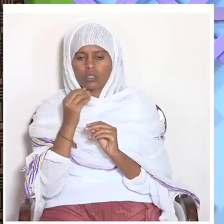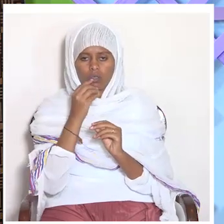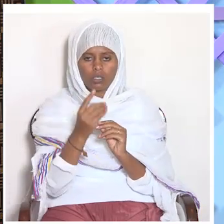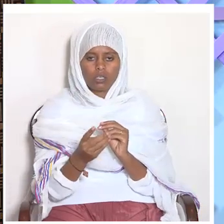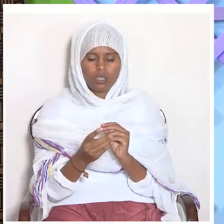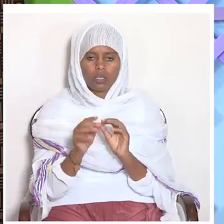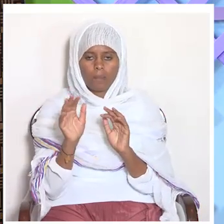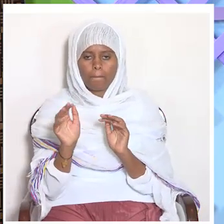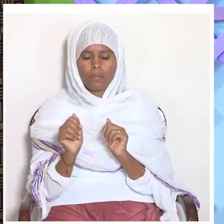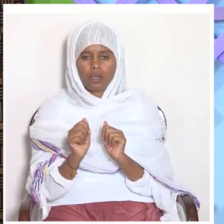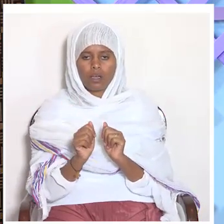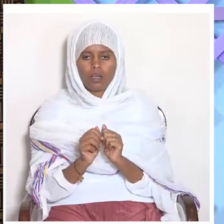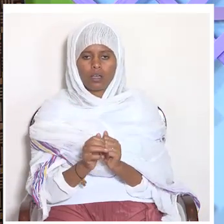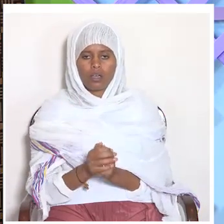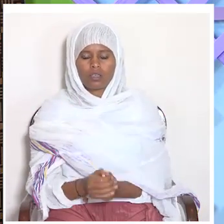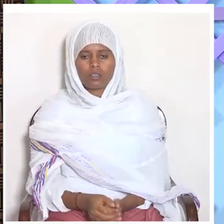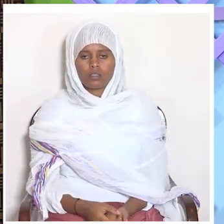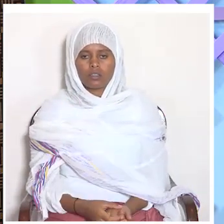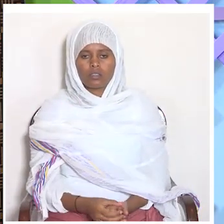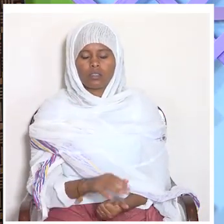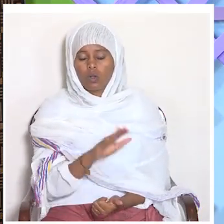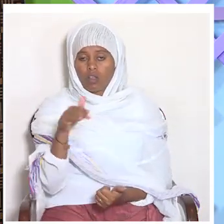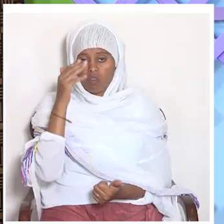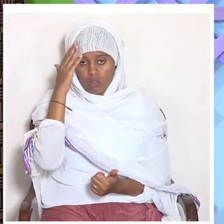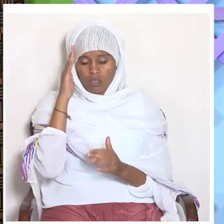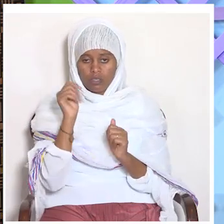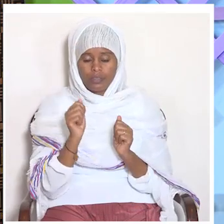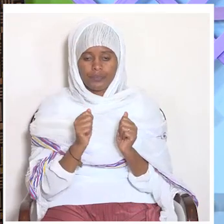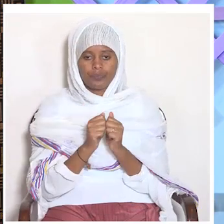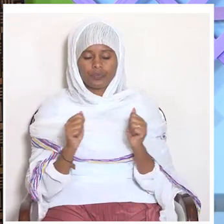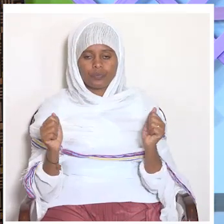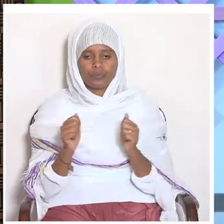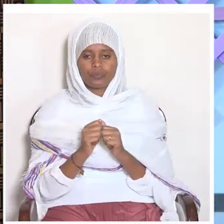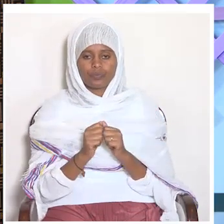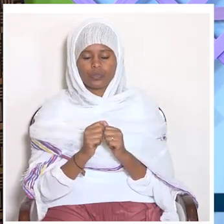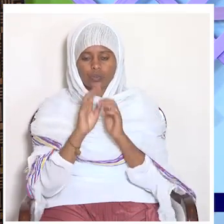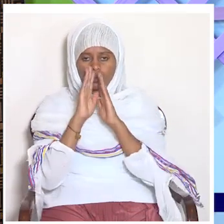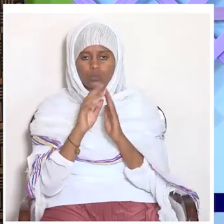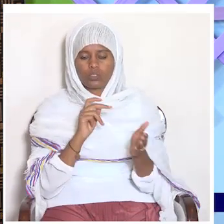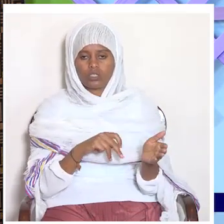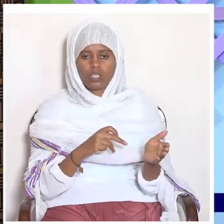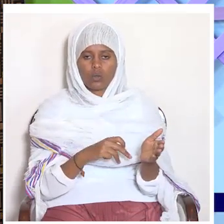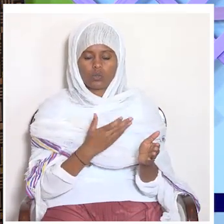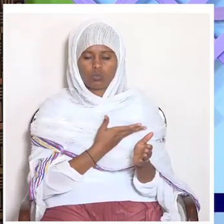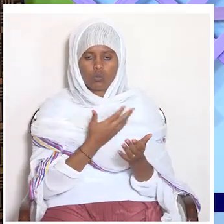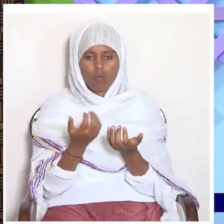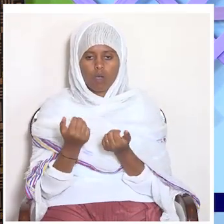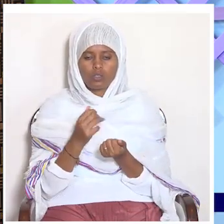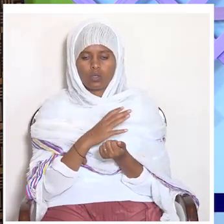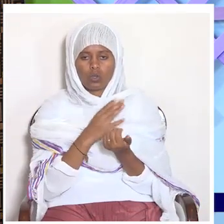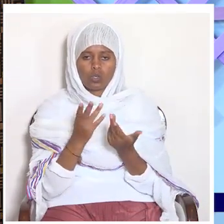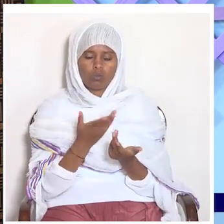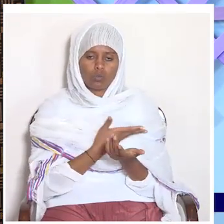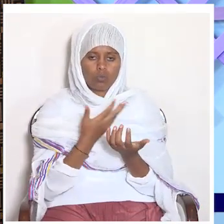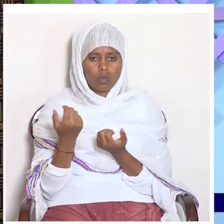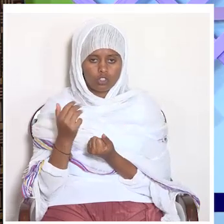እዩ እንተተባህለ እምበኣር ንስሕቶ እኳ ኣይኮናን ይኹን ዳኣ እምበር ገለ ንምትንካፍ ግን ቅዱስ ዳዊት በዓል ብዙሕ